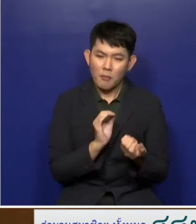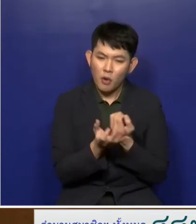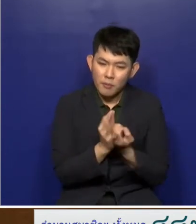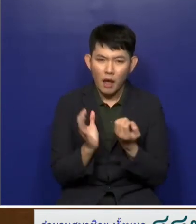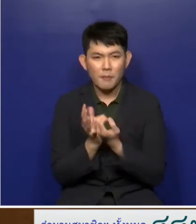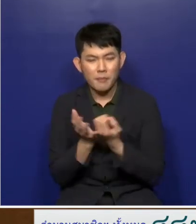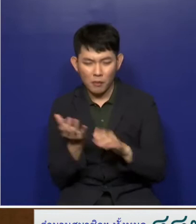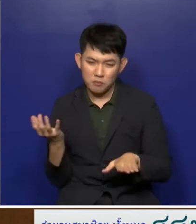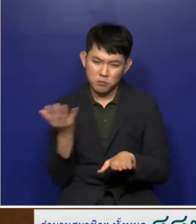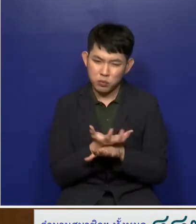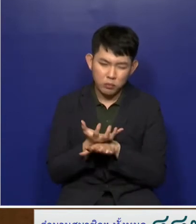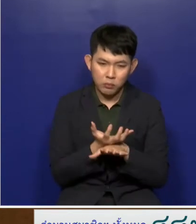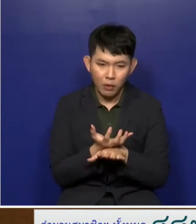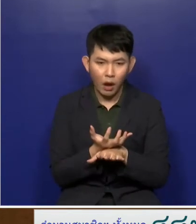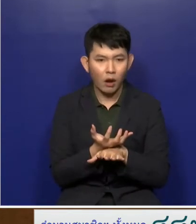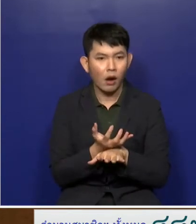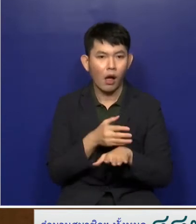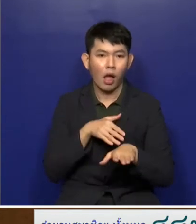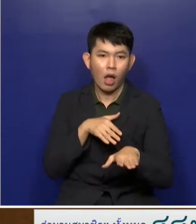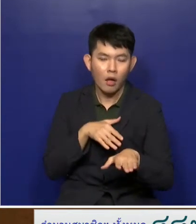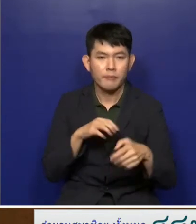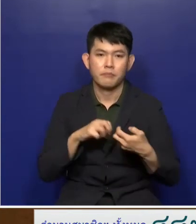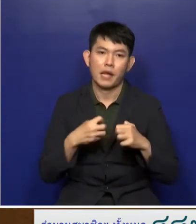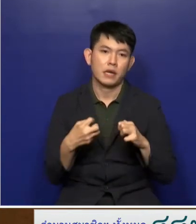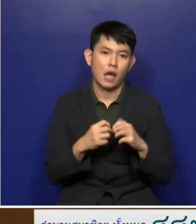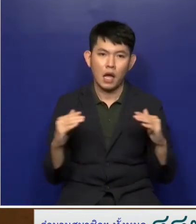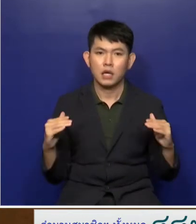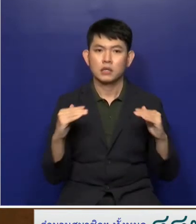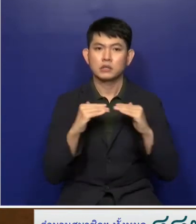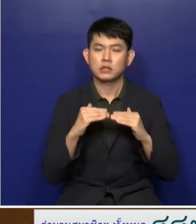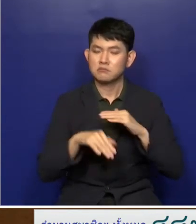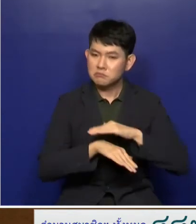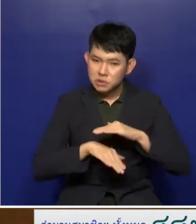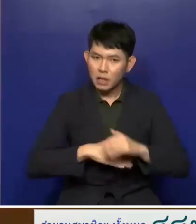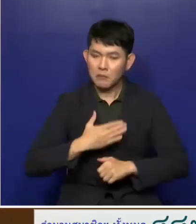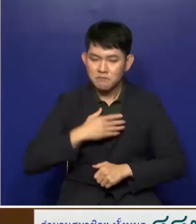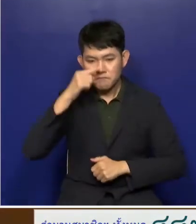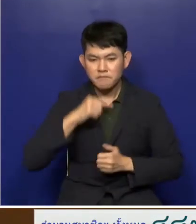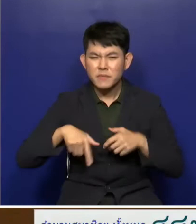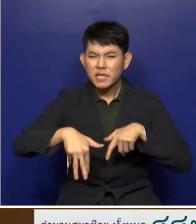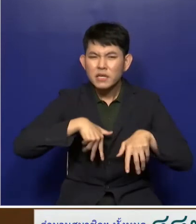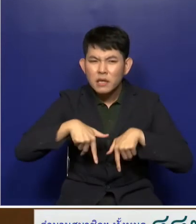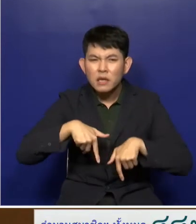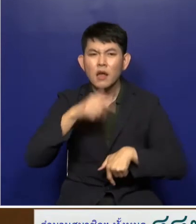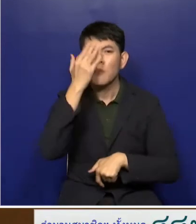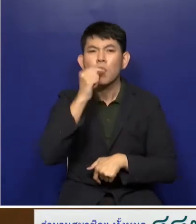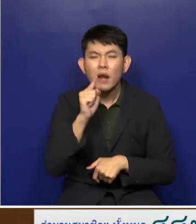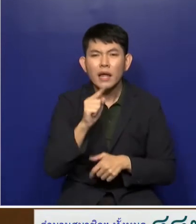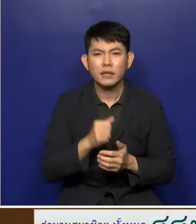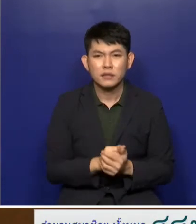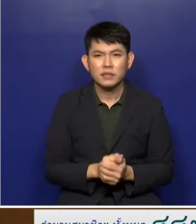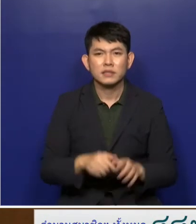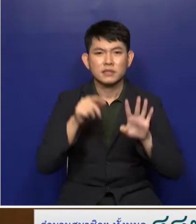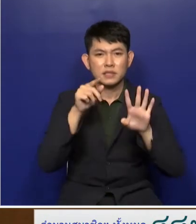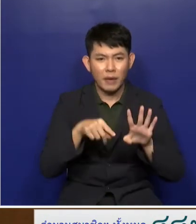ติดอยู่กลางทางนี่คือปัญหาสิทธิมูลขั้นพื้นฐานของประเทศไทยว่าใน